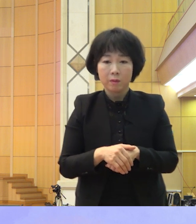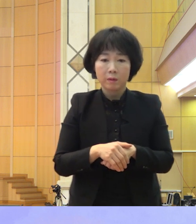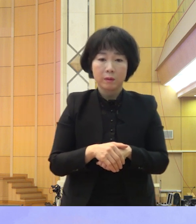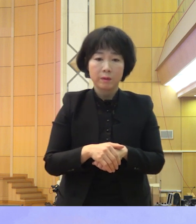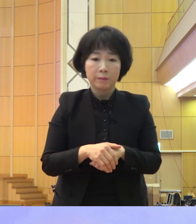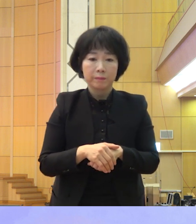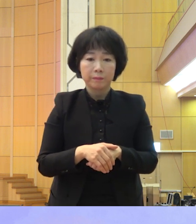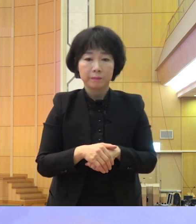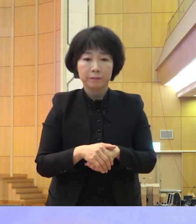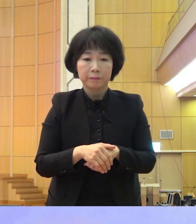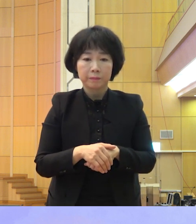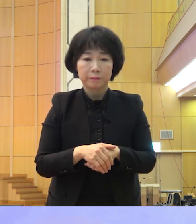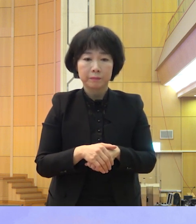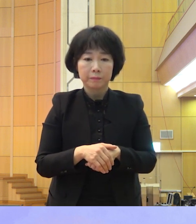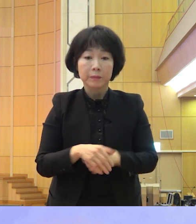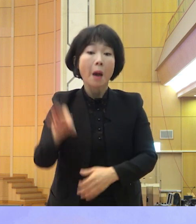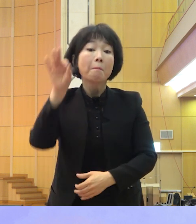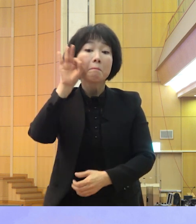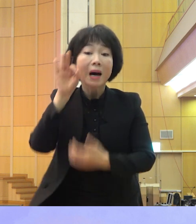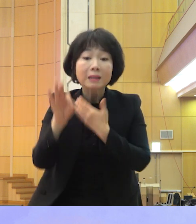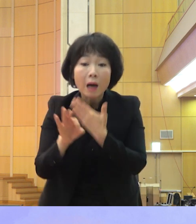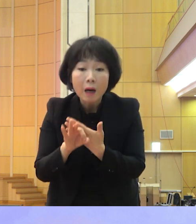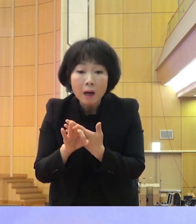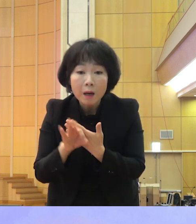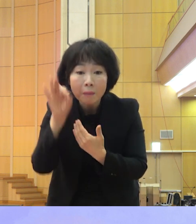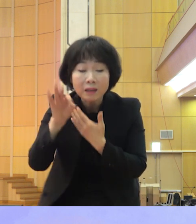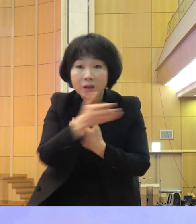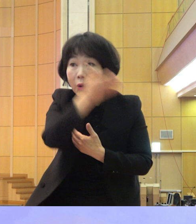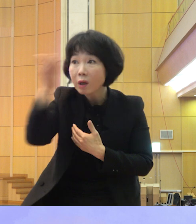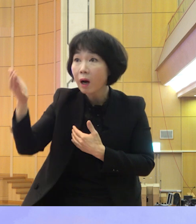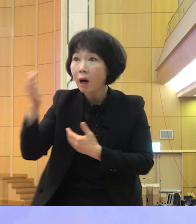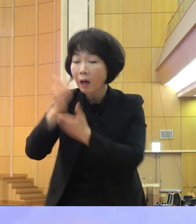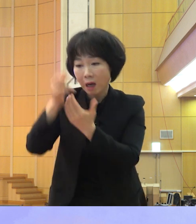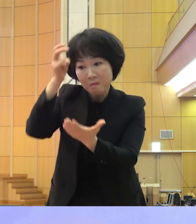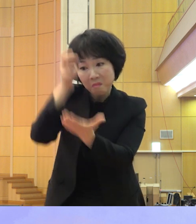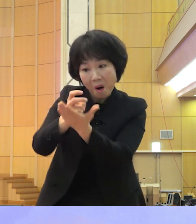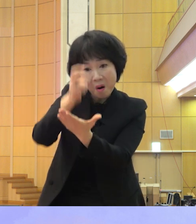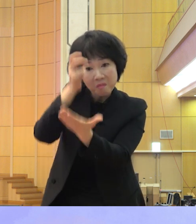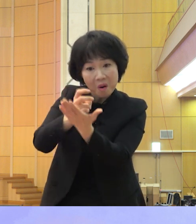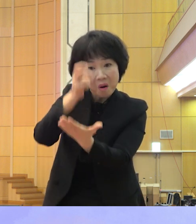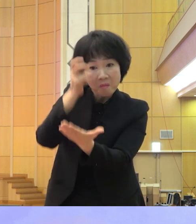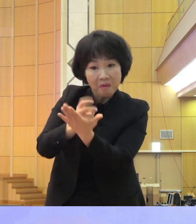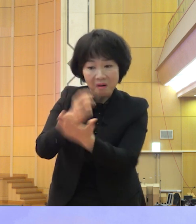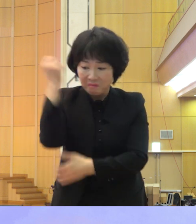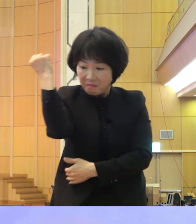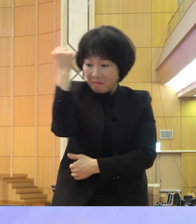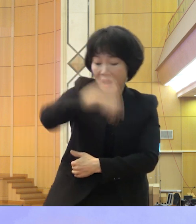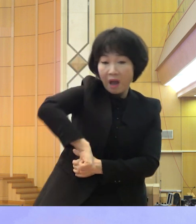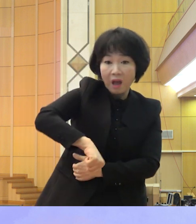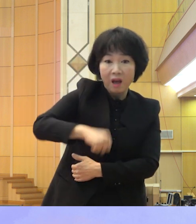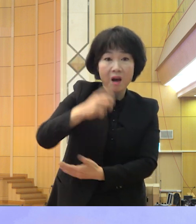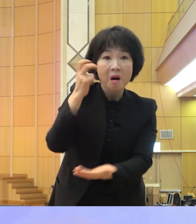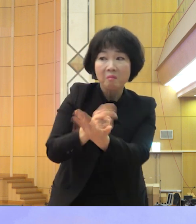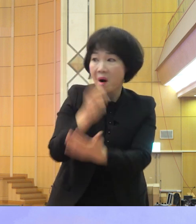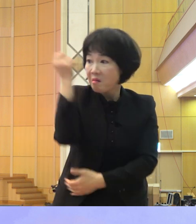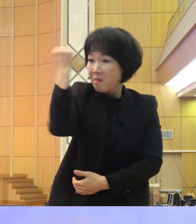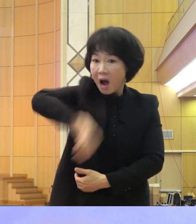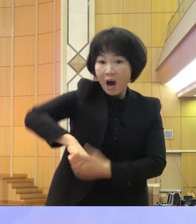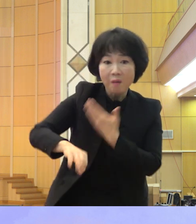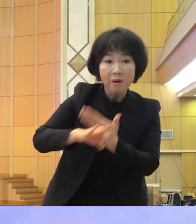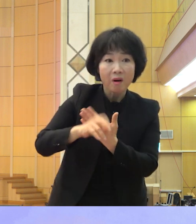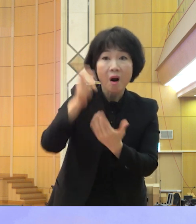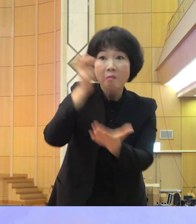것이 유익하지만, 만일 율법을 범하면, 율법을